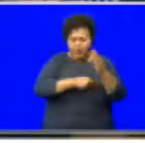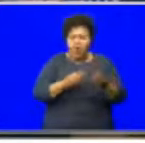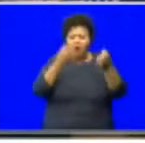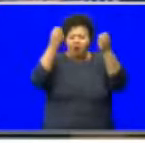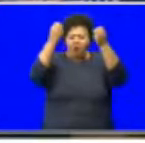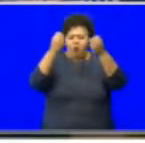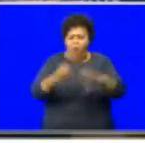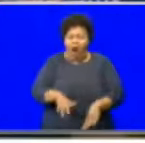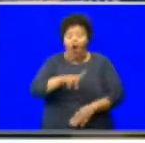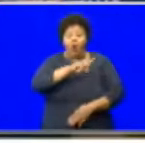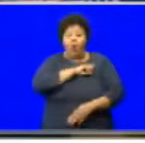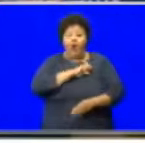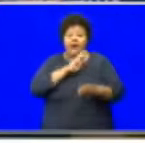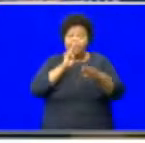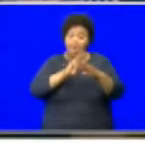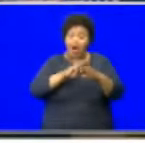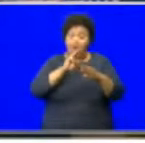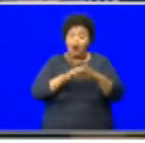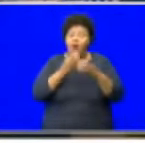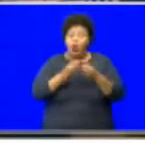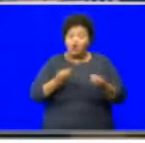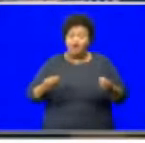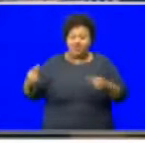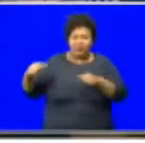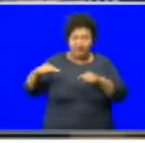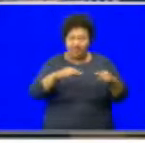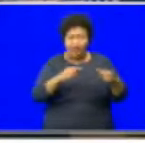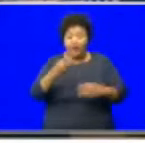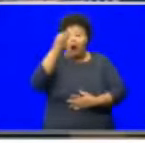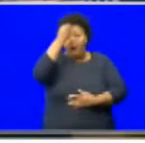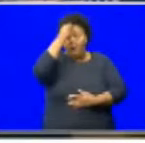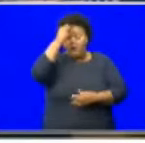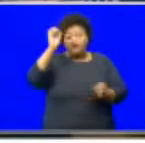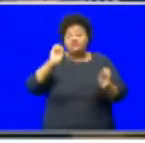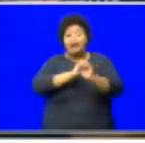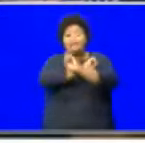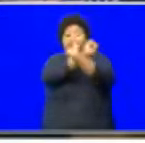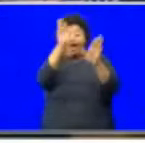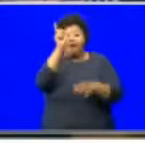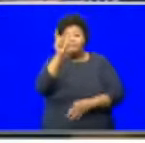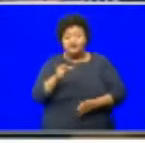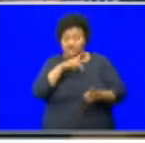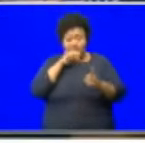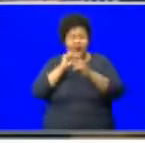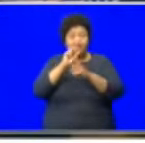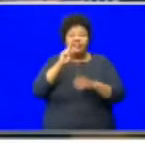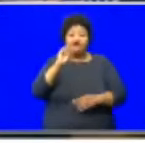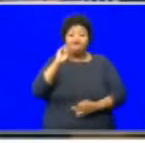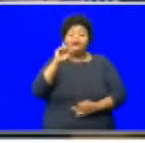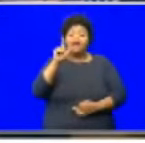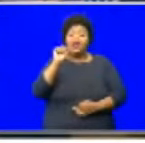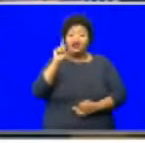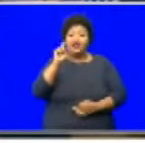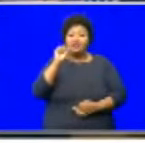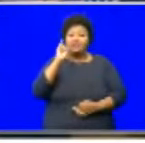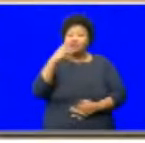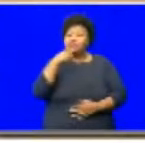Lokhulumela emaphoyisa Superintendent Phindile Vilakati uthi emaphoyisa asayifunela emacala ekubulala